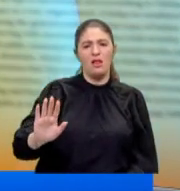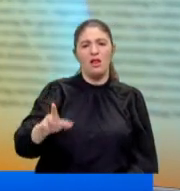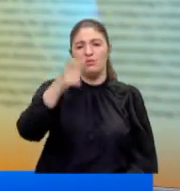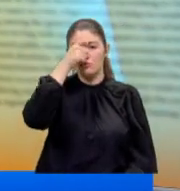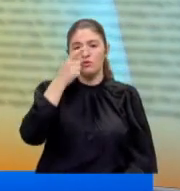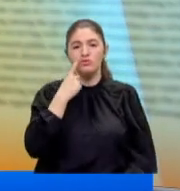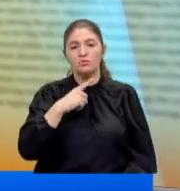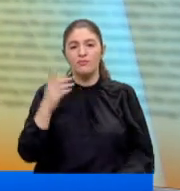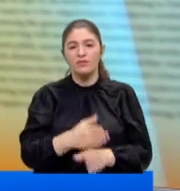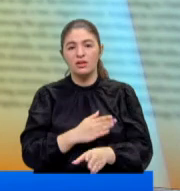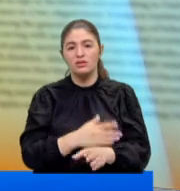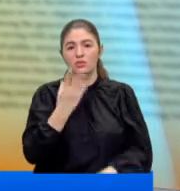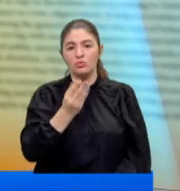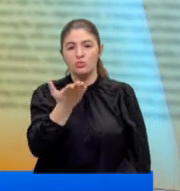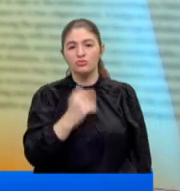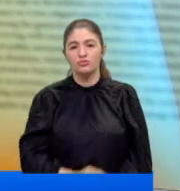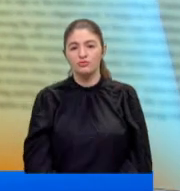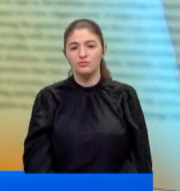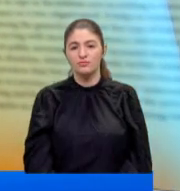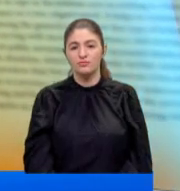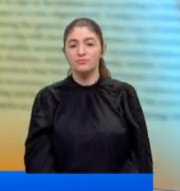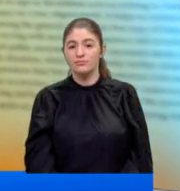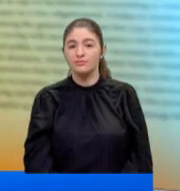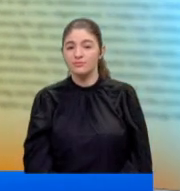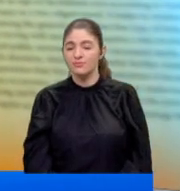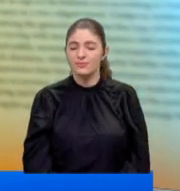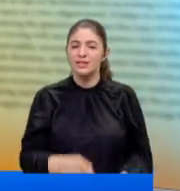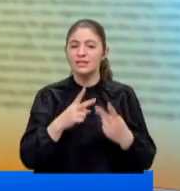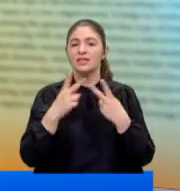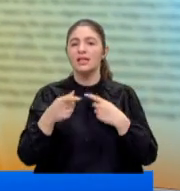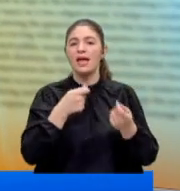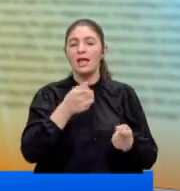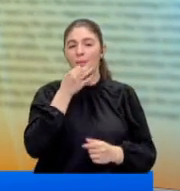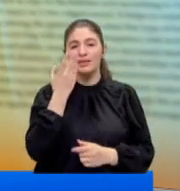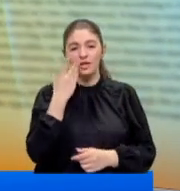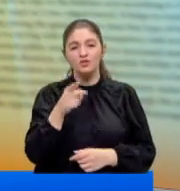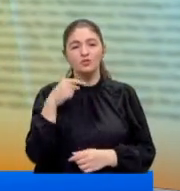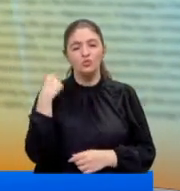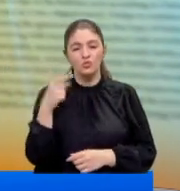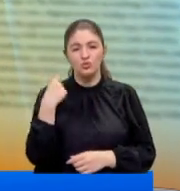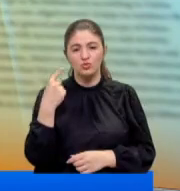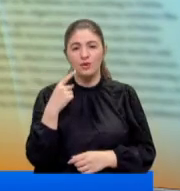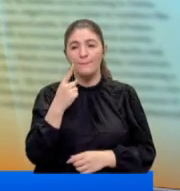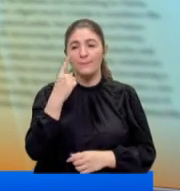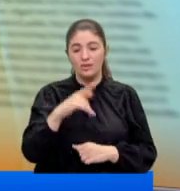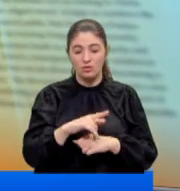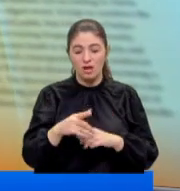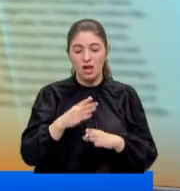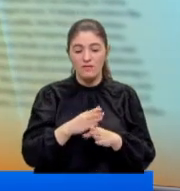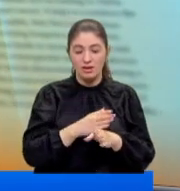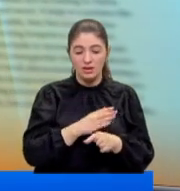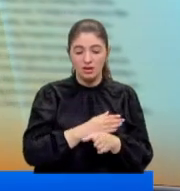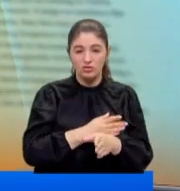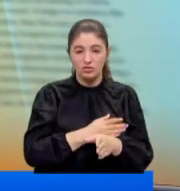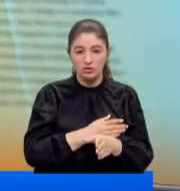ve Türkiye Cumhuriyeti vatandaşı mısınız biz sıradaki eğitim haberi izlerken şunu düşünün Bir ülkenin